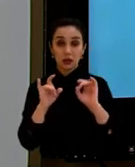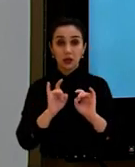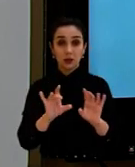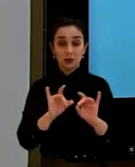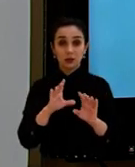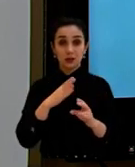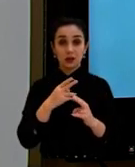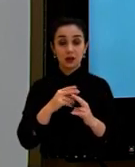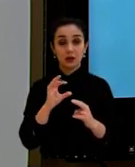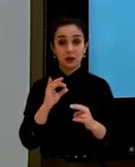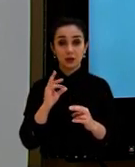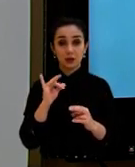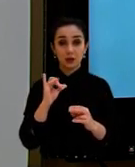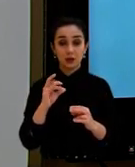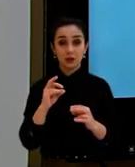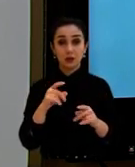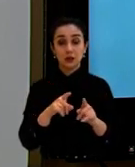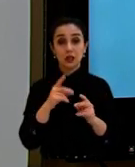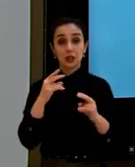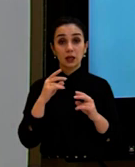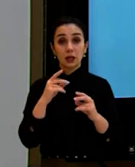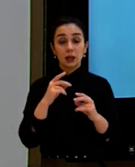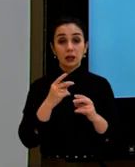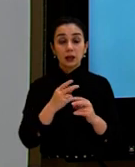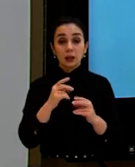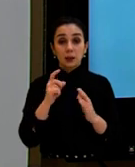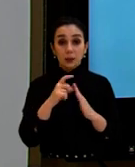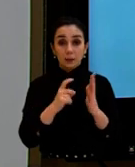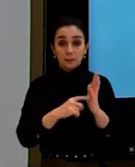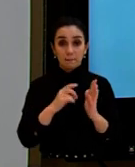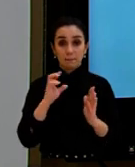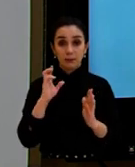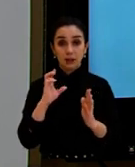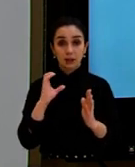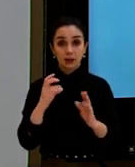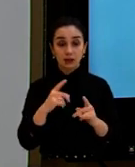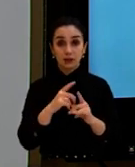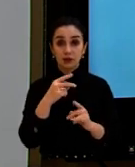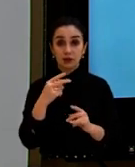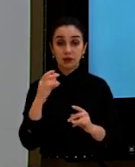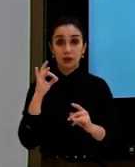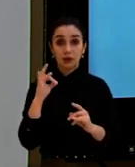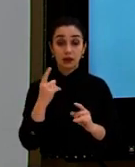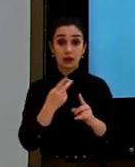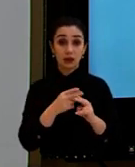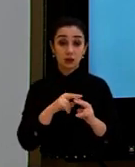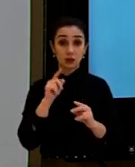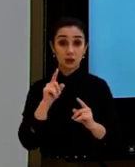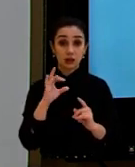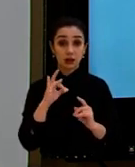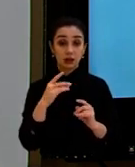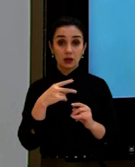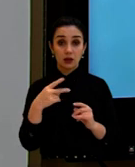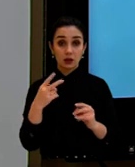окружности. Применяем. BC разделить на синус А равно 2R. Отсюда R